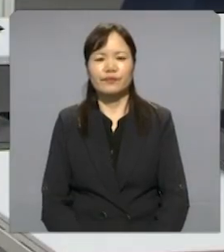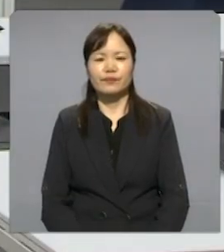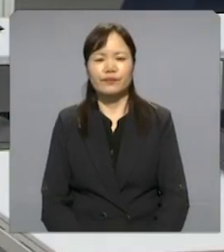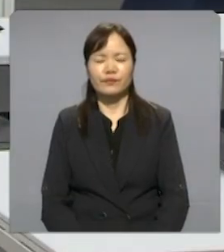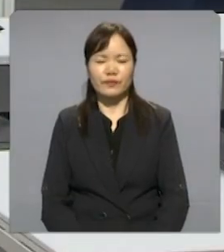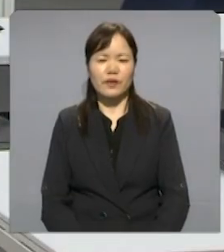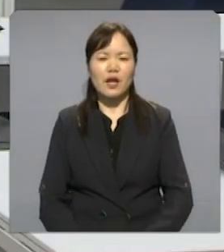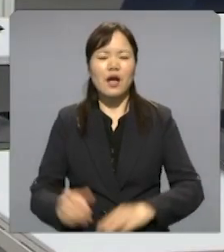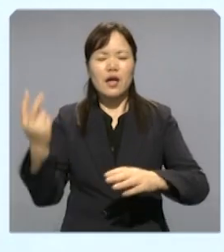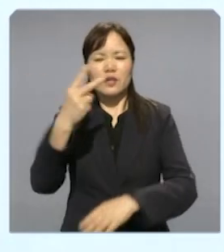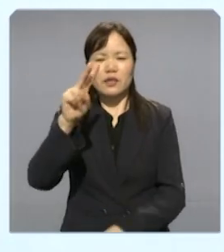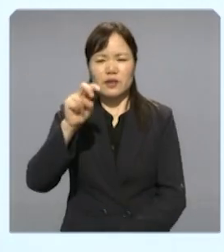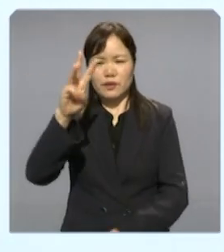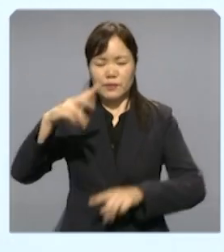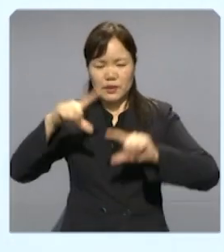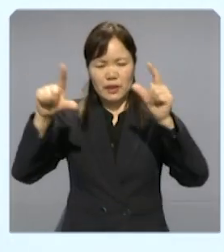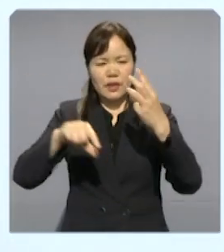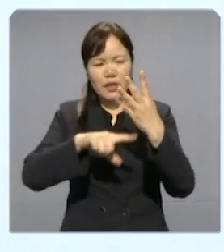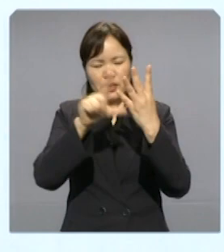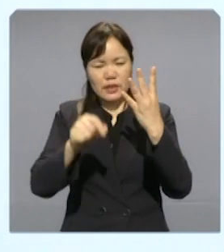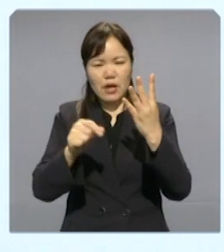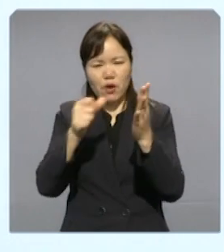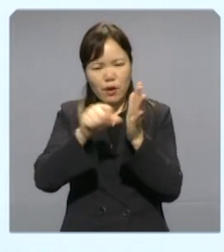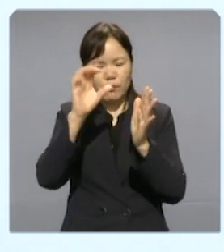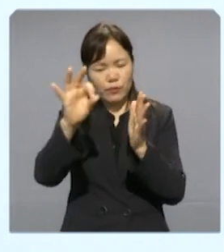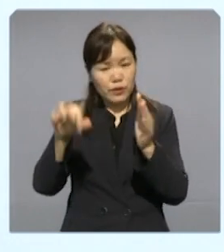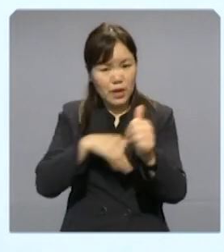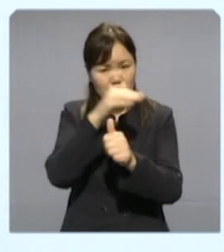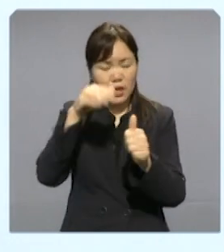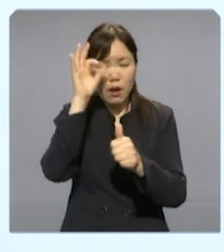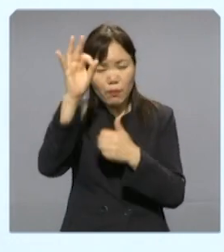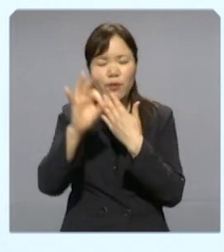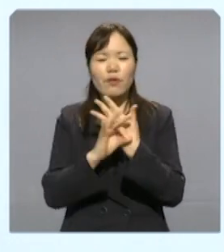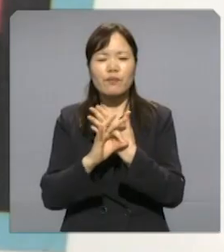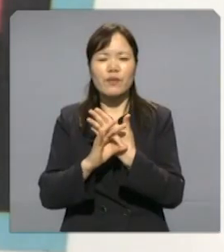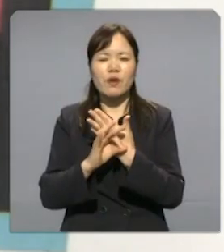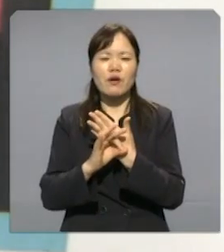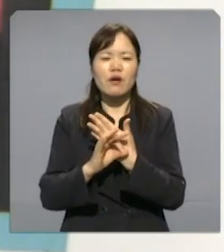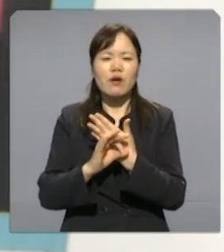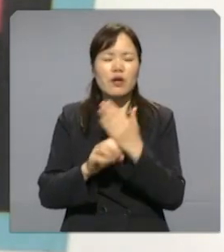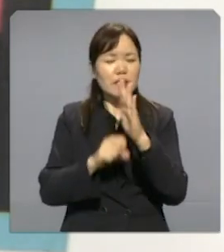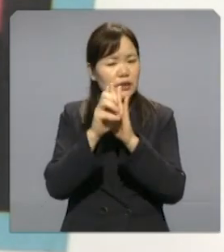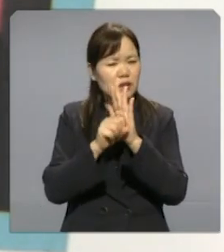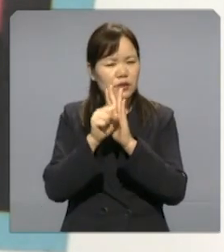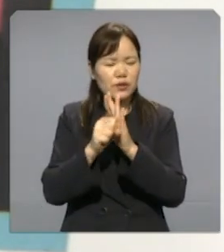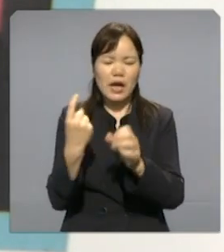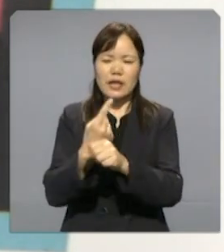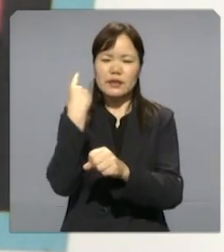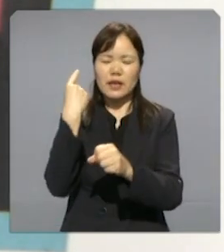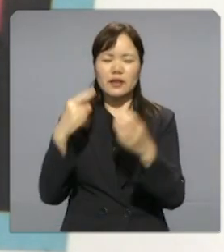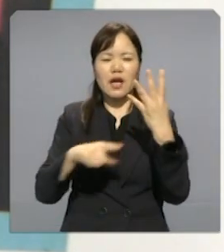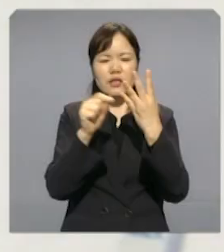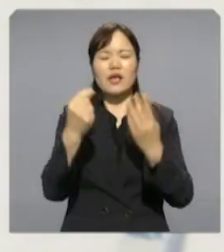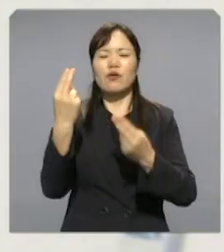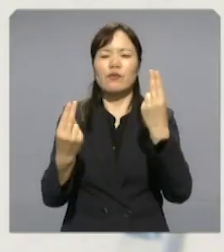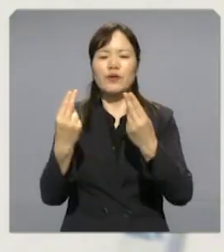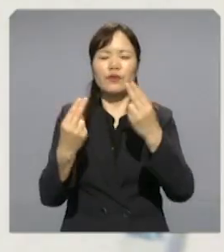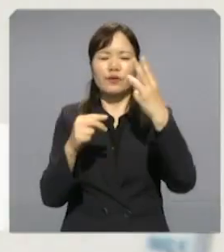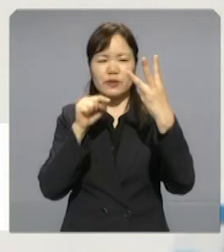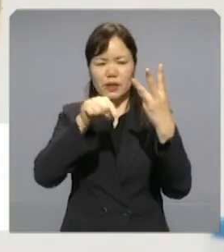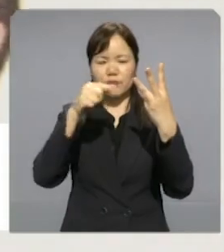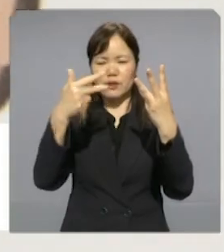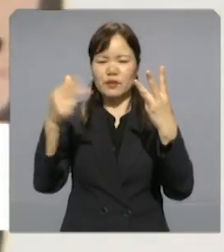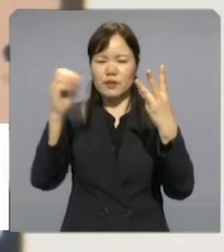통계청이 발표한 2023년 4월 소비자 물가 동향에 따르면 소비자 물가지수가 지난해 같은 달보다